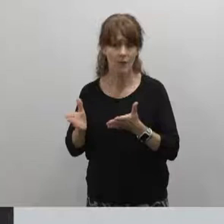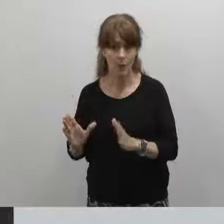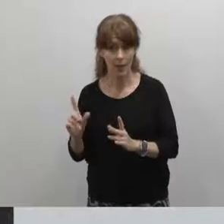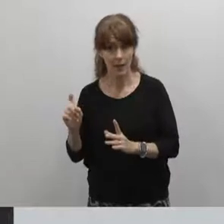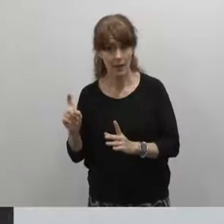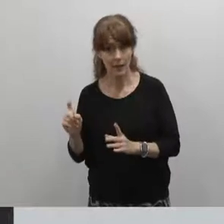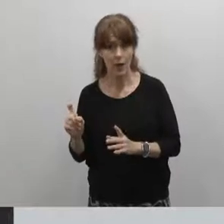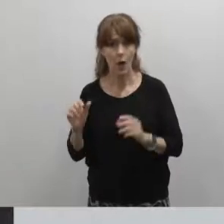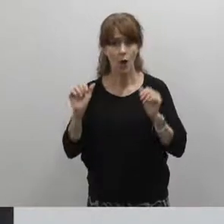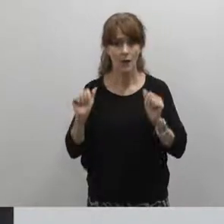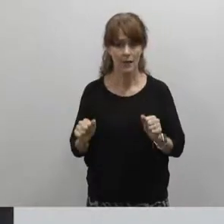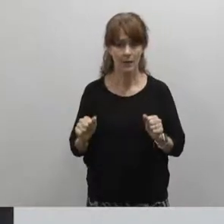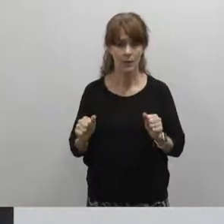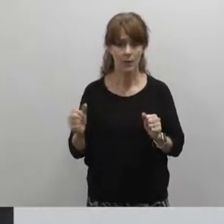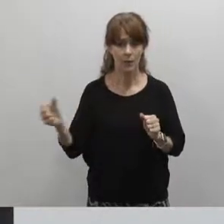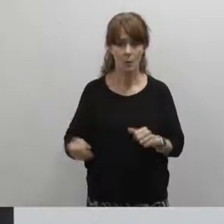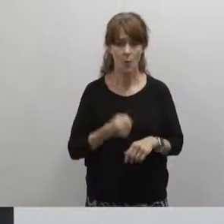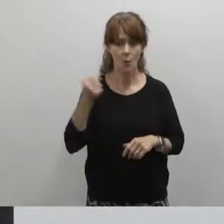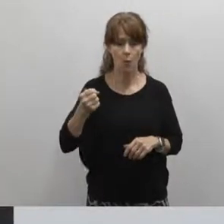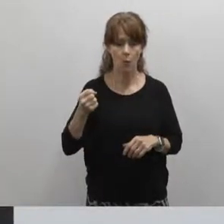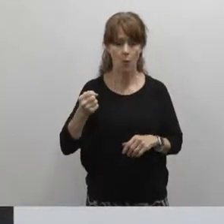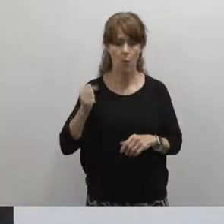pichana to từ tiền